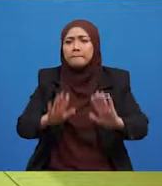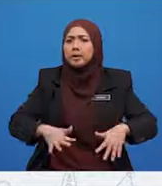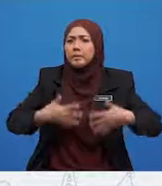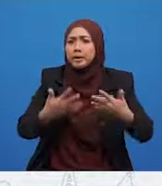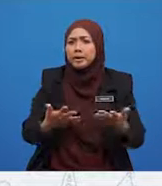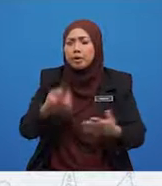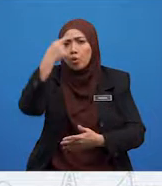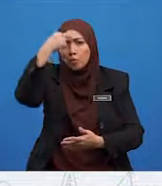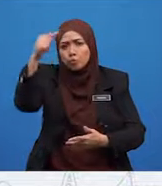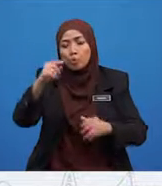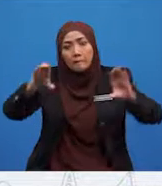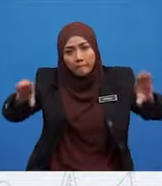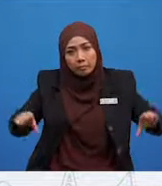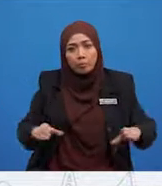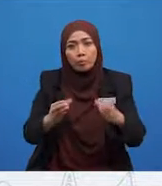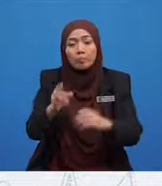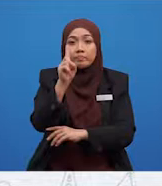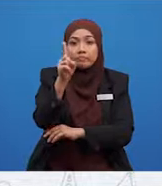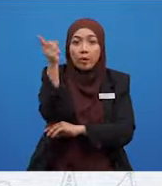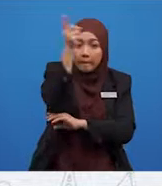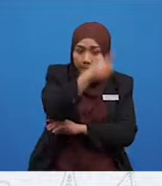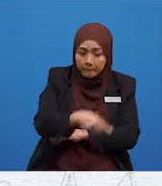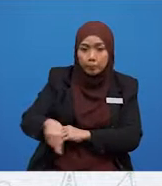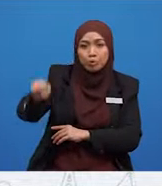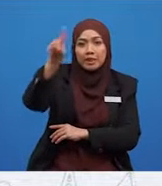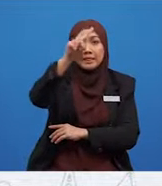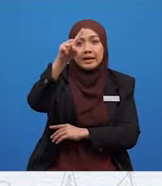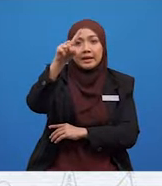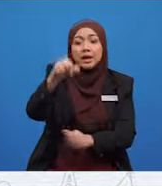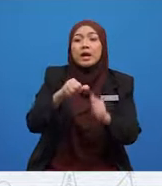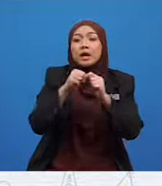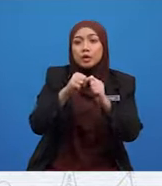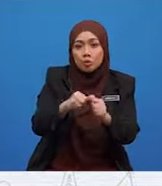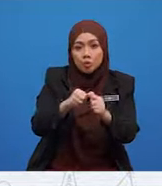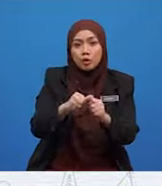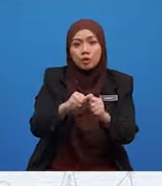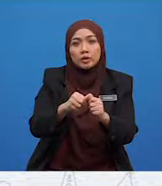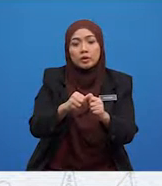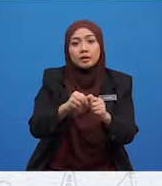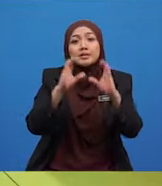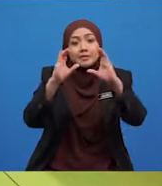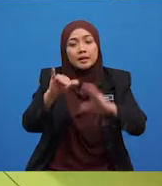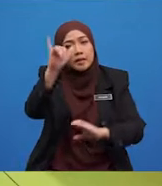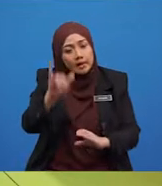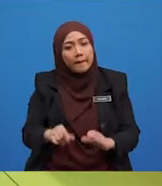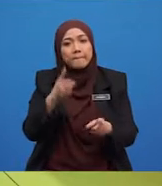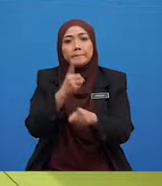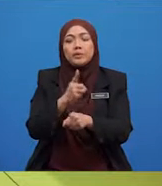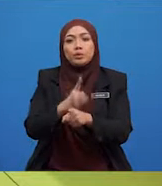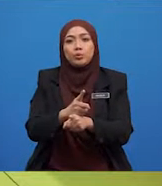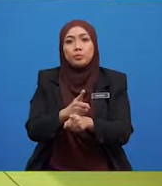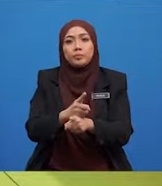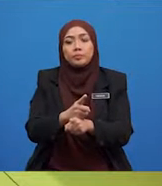bagaimana untuk membina satu bulatan berdasarkan syarat yang diberikan. Cikgu